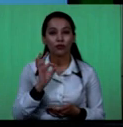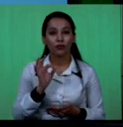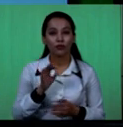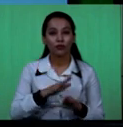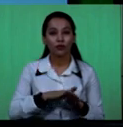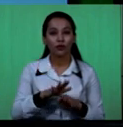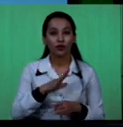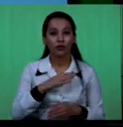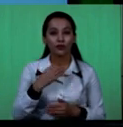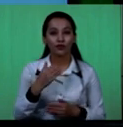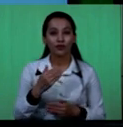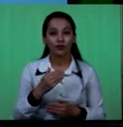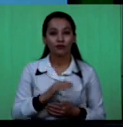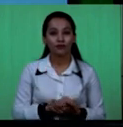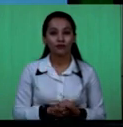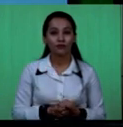bajardim. Sizlarchi?